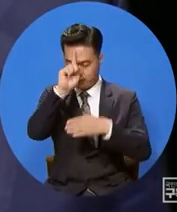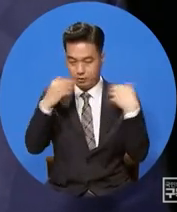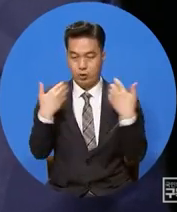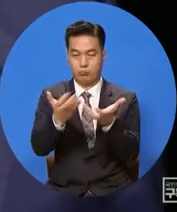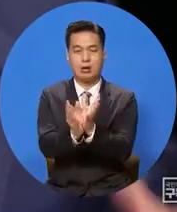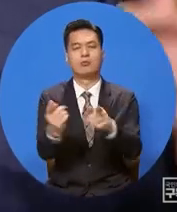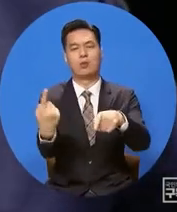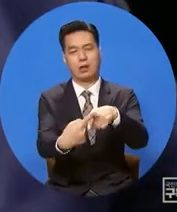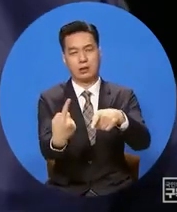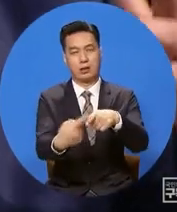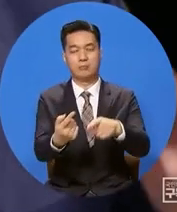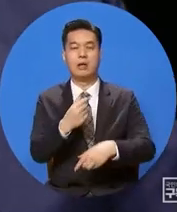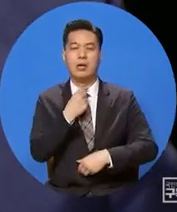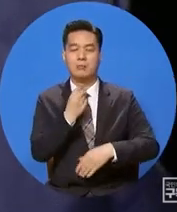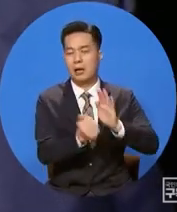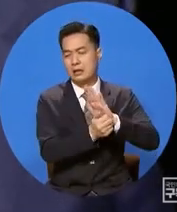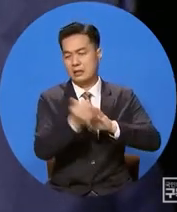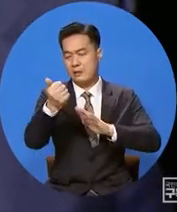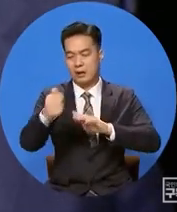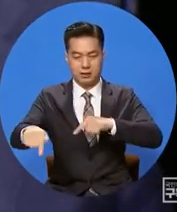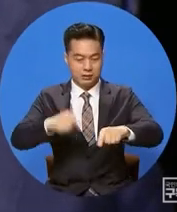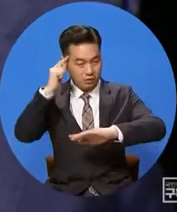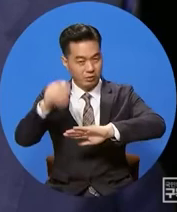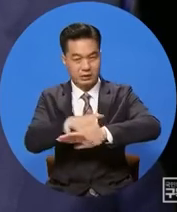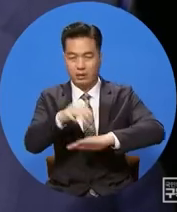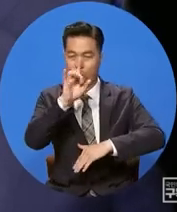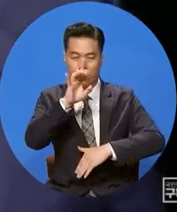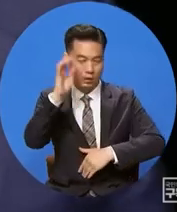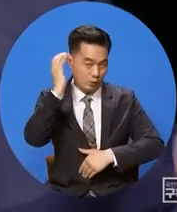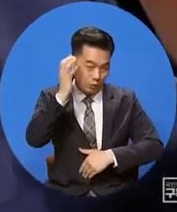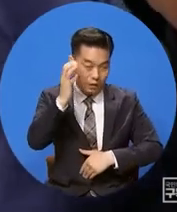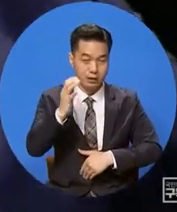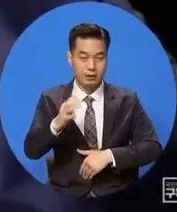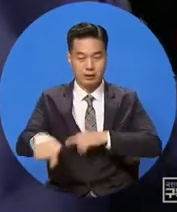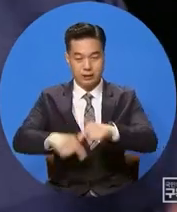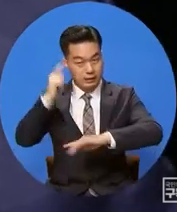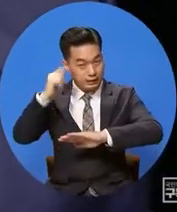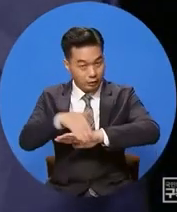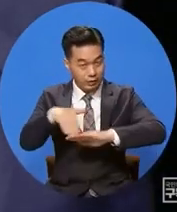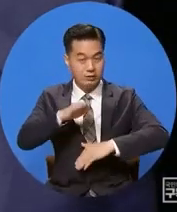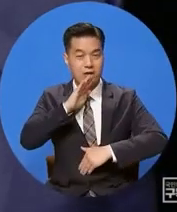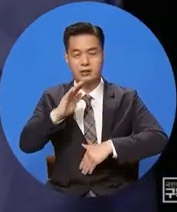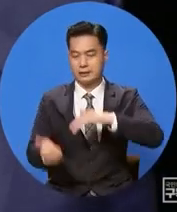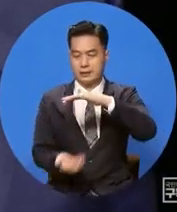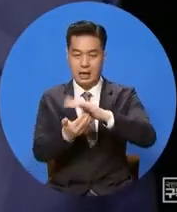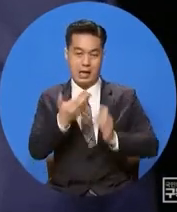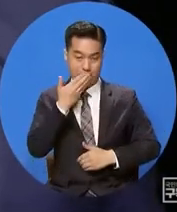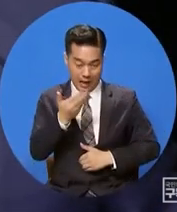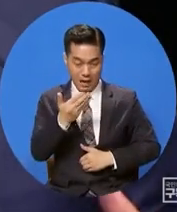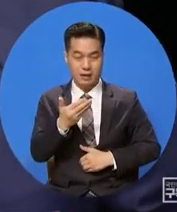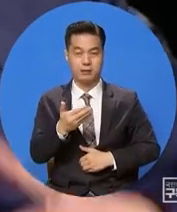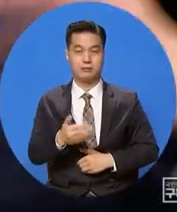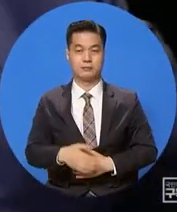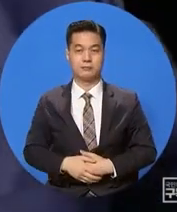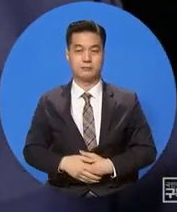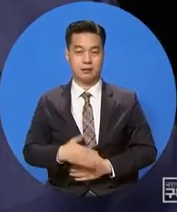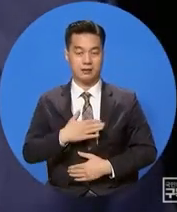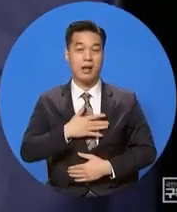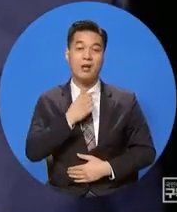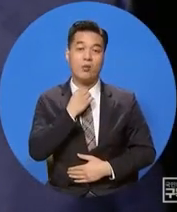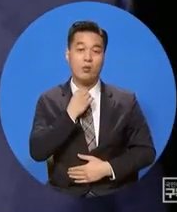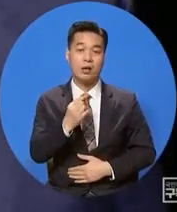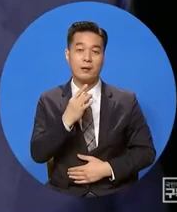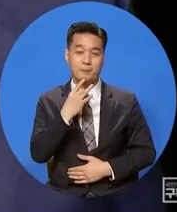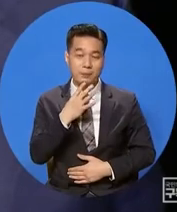똑같은 거 아닙니까? 그렇죠. 희망이 정책이 돼서는 안 되는 것이죠. 아니죠. 정책이라고 하는 건 현실 가능한 걸 가지고 가야지. 아니 나의